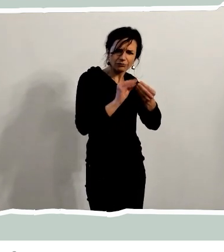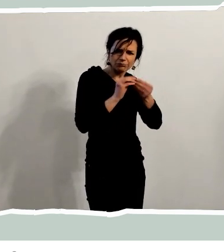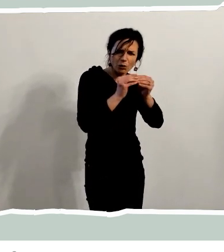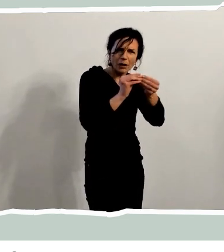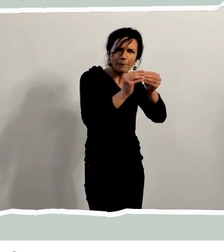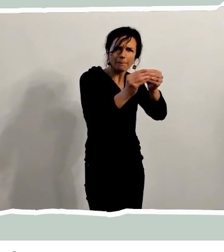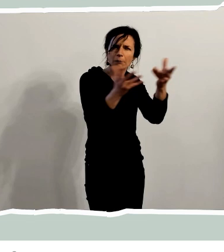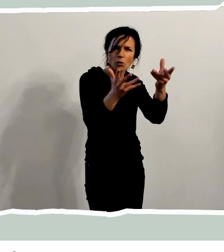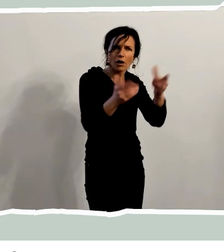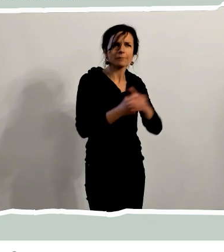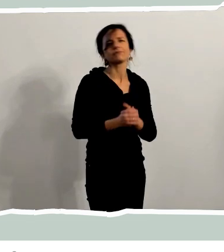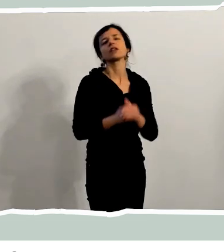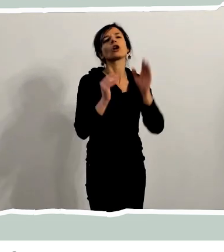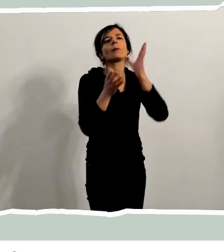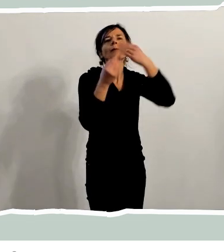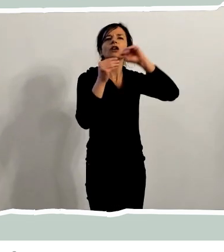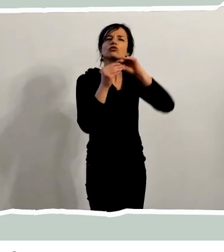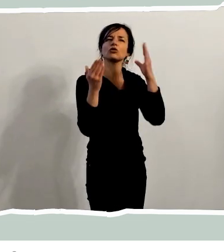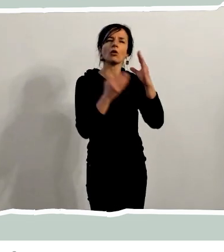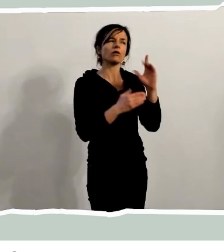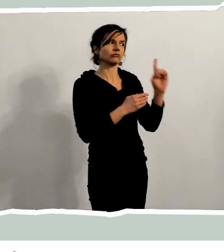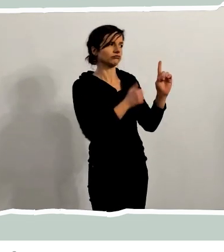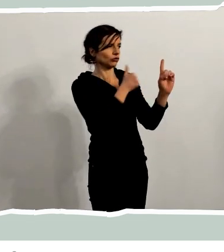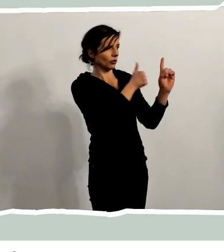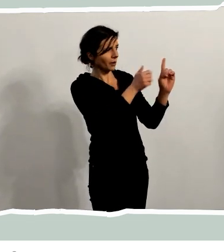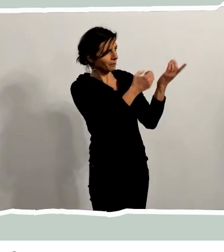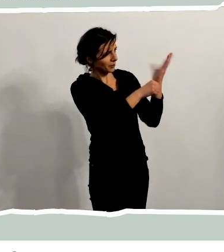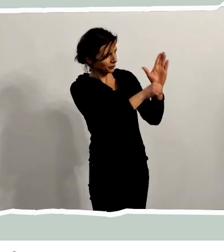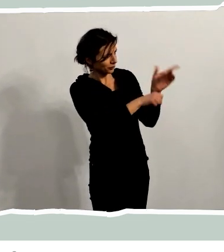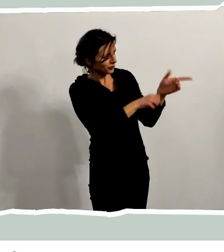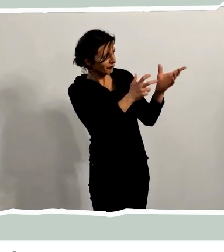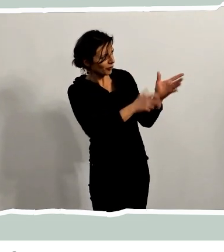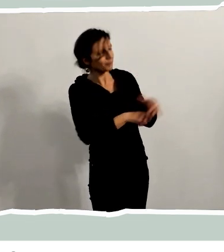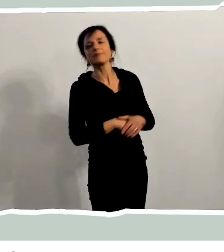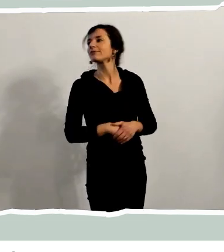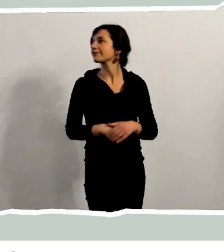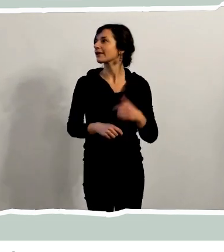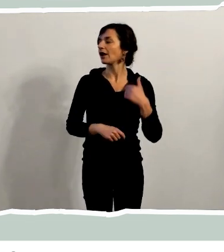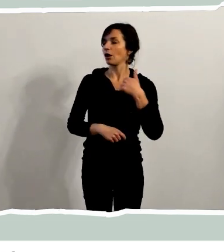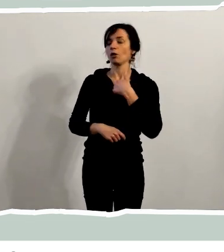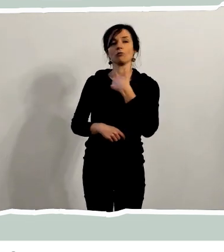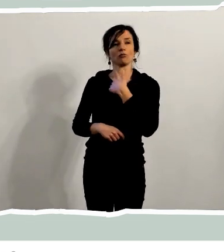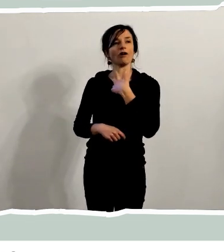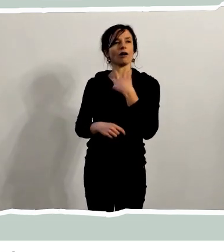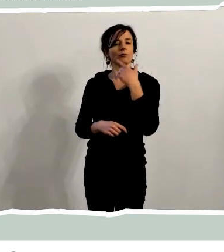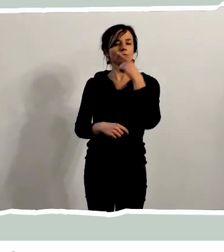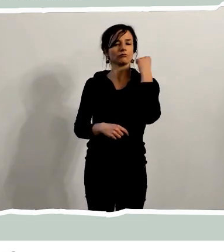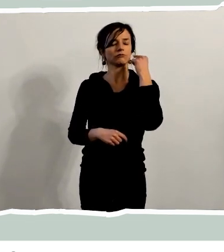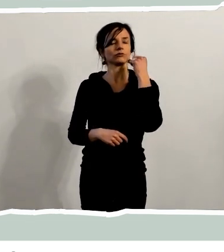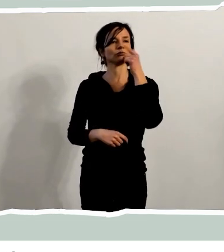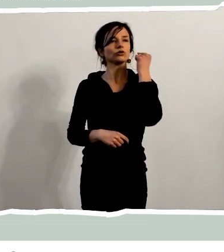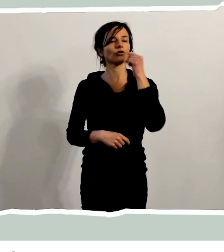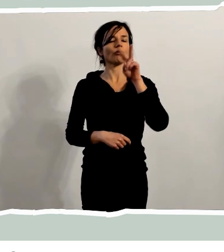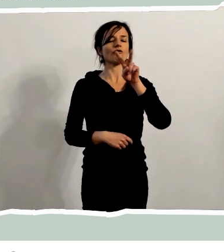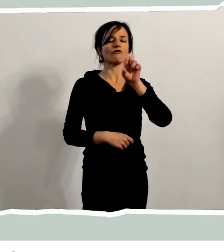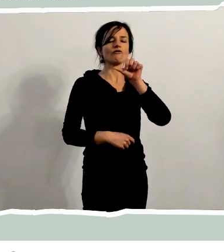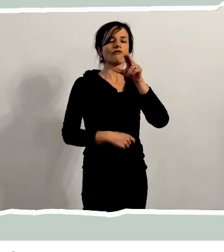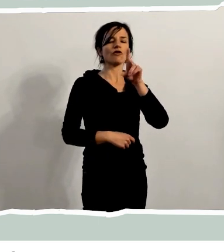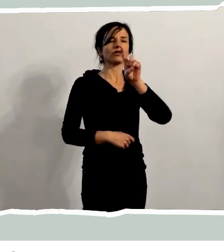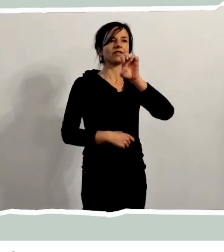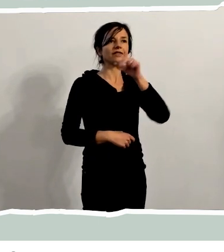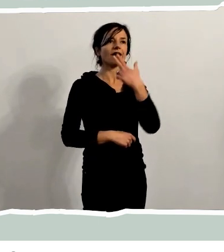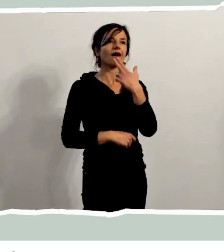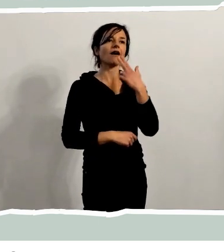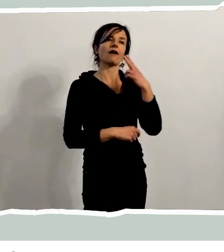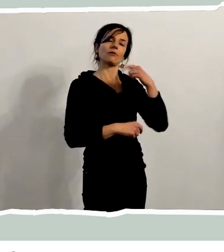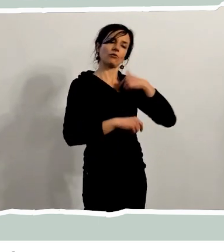Donc, alors, Pascal, je te laisse te présenter. Alors, donc moi, je suis Pascal Vaudin, je suis maître de conférence